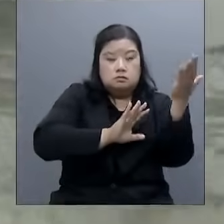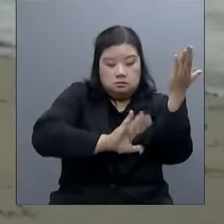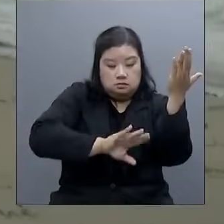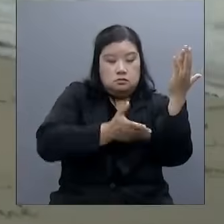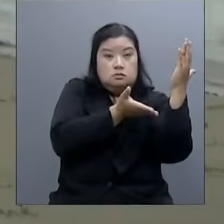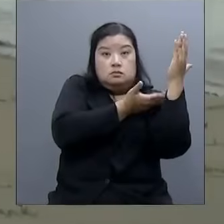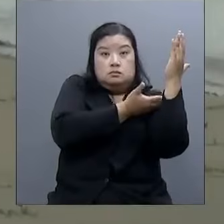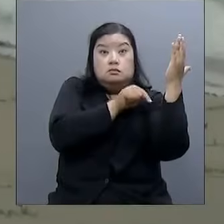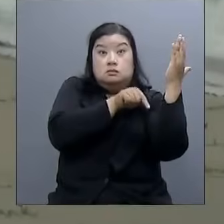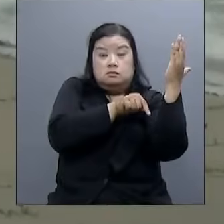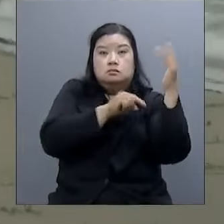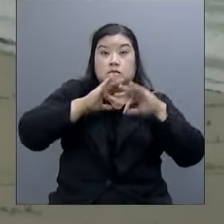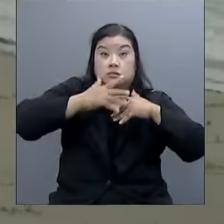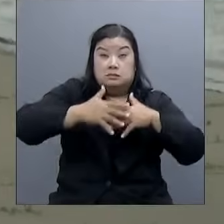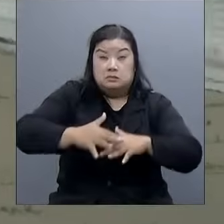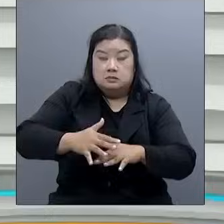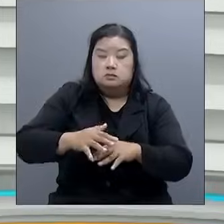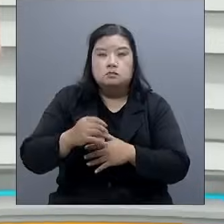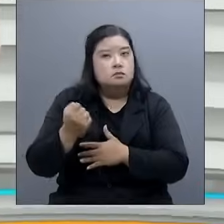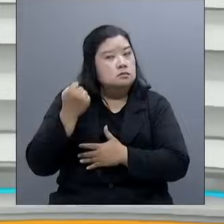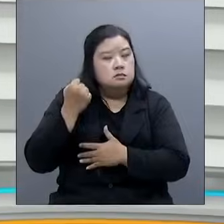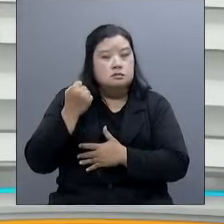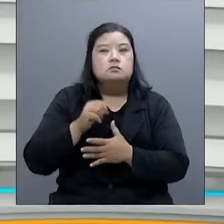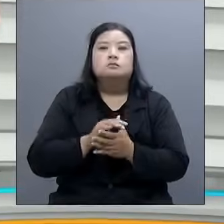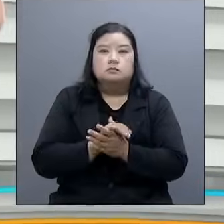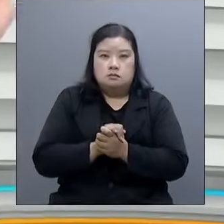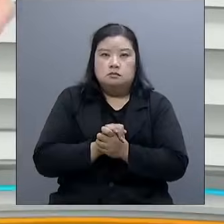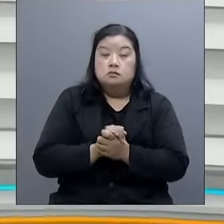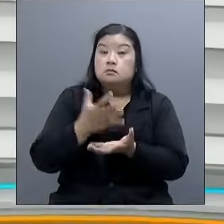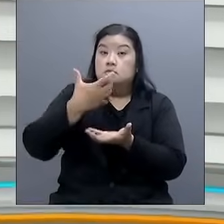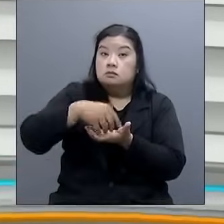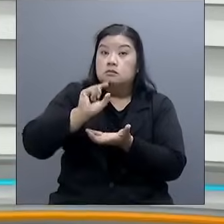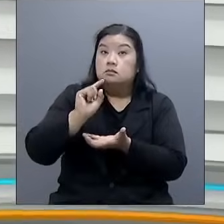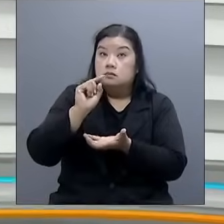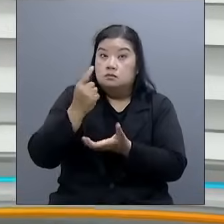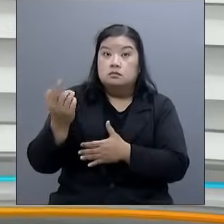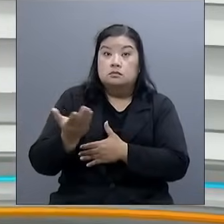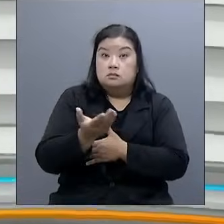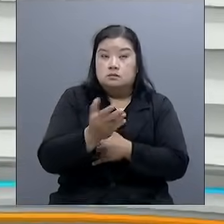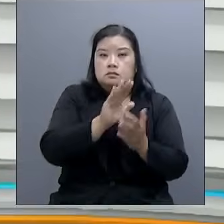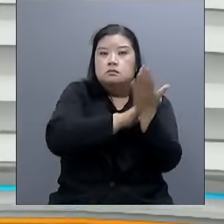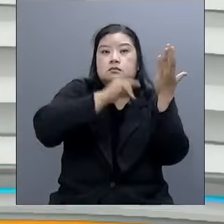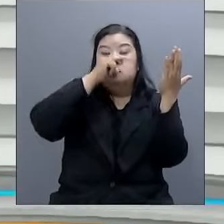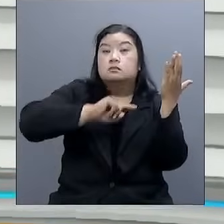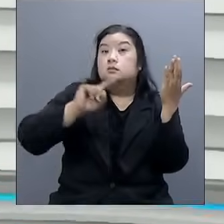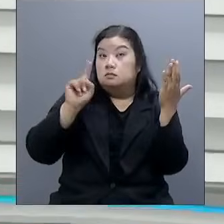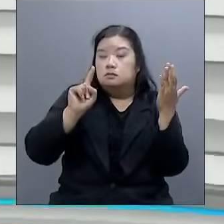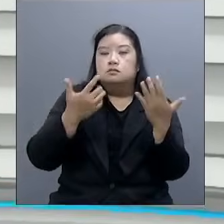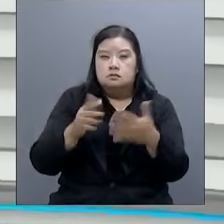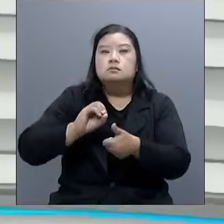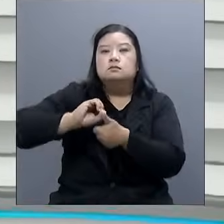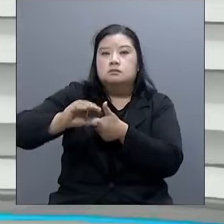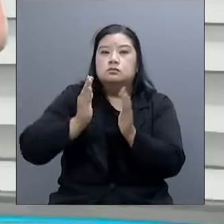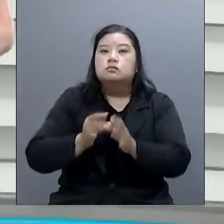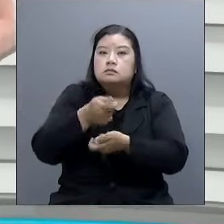และก็อันดามันก็จะมีคลื่นลมแกร่งขึ้นด้วยค่ะกลับมาดูรายละเอียดของสภาพอากาศในแต่ละภาคนะคะรวมไปถึงข้อแนะนำสำหรับเกษต